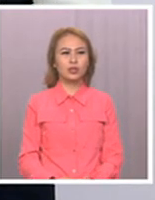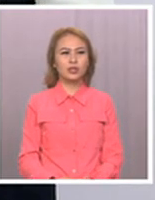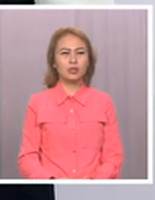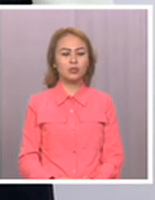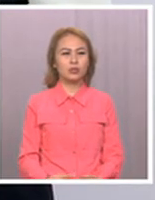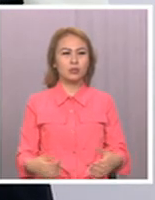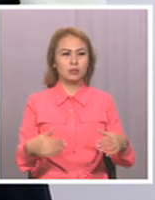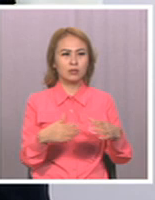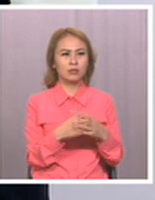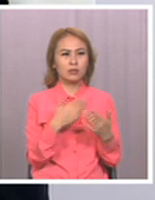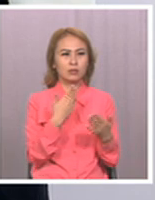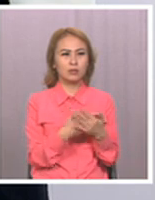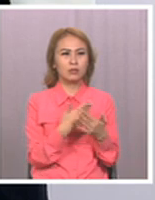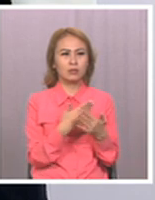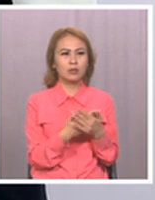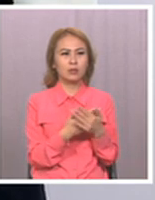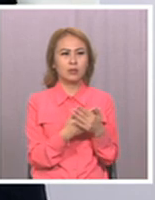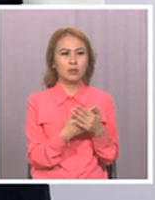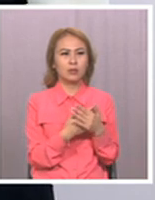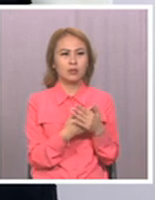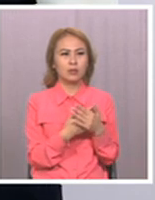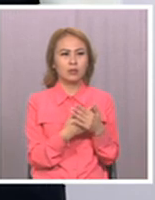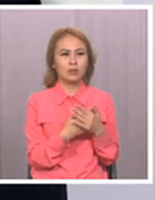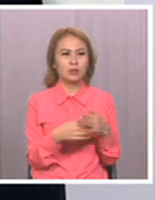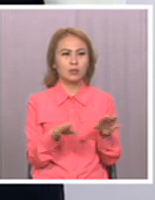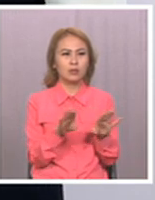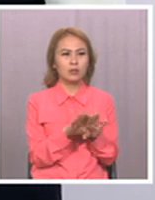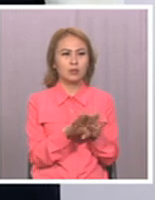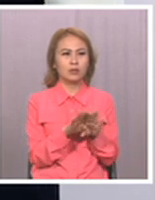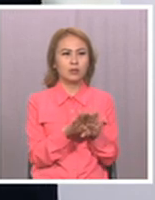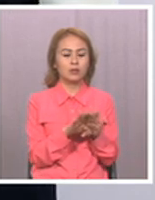осы ұғымға байланысты мына мысалды қарастырайық.